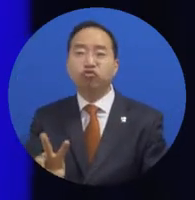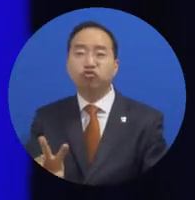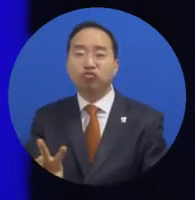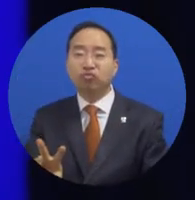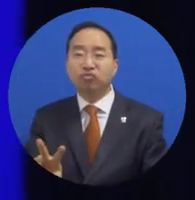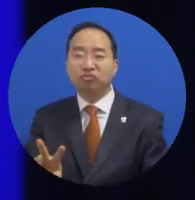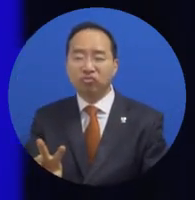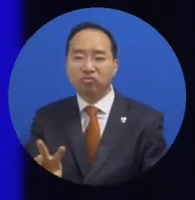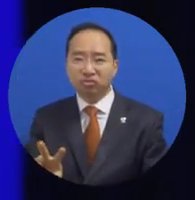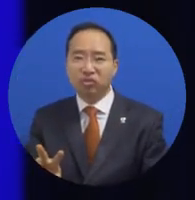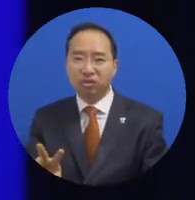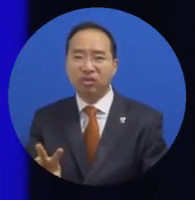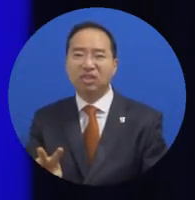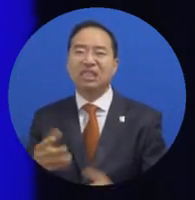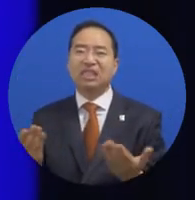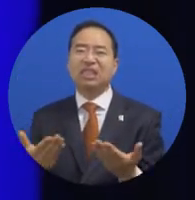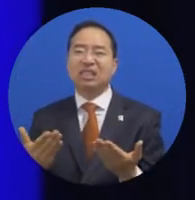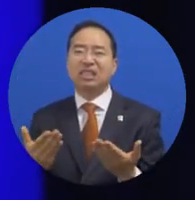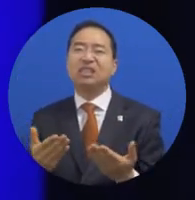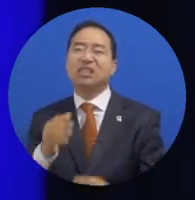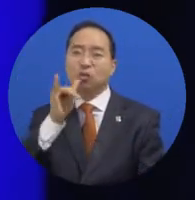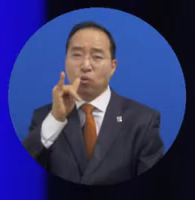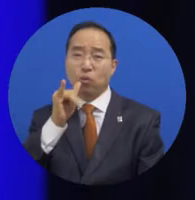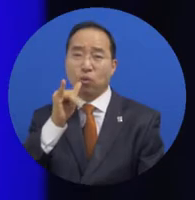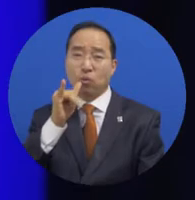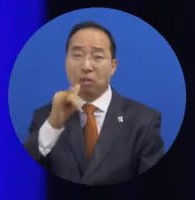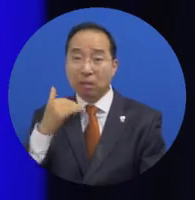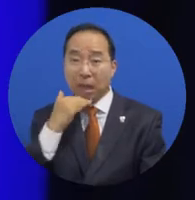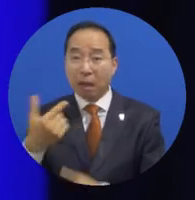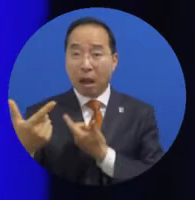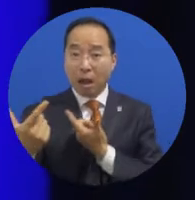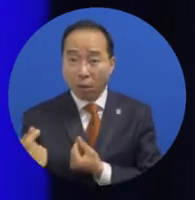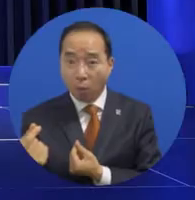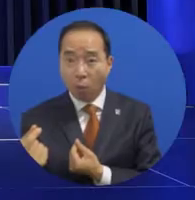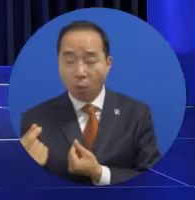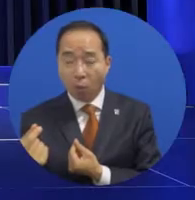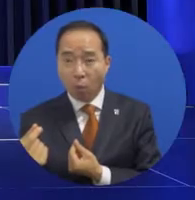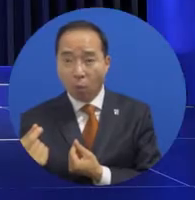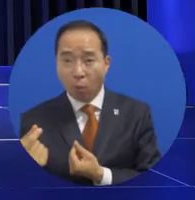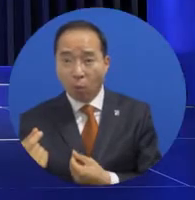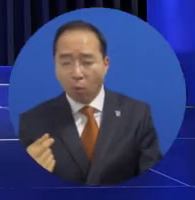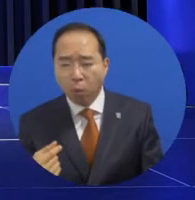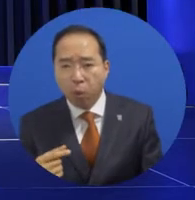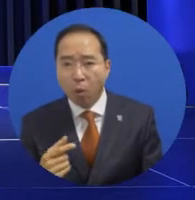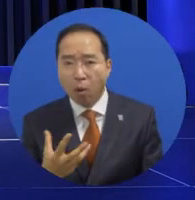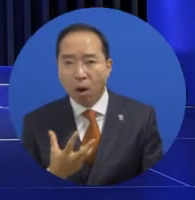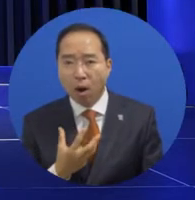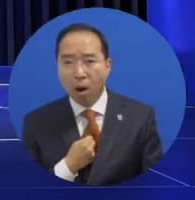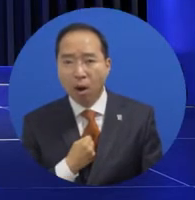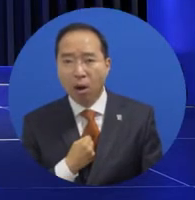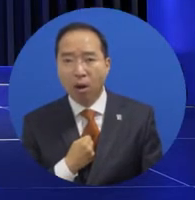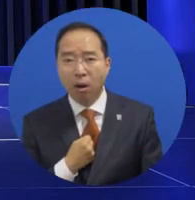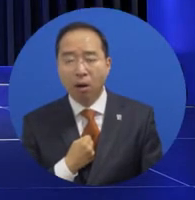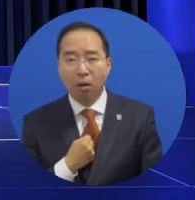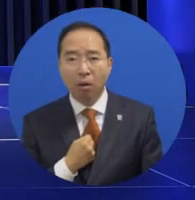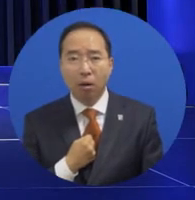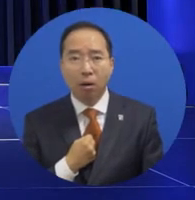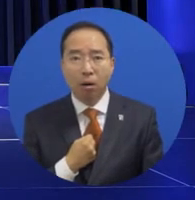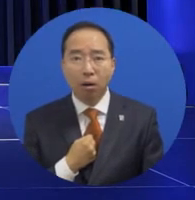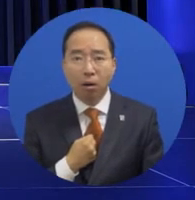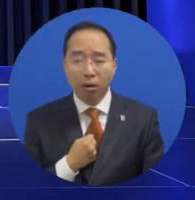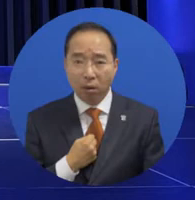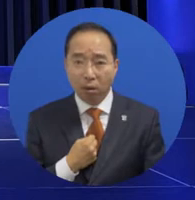다니는 결혼한 여성이었어요. 심지어 저랑 동갑이었어요. 뒤통수를 맞은 것 같은 느낌이 들더라고요.